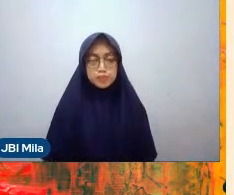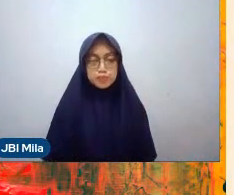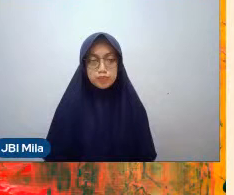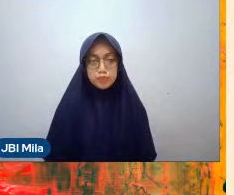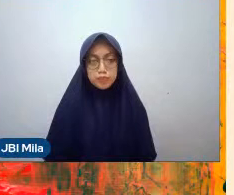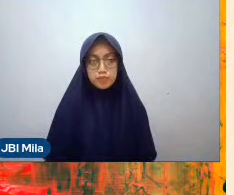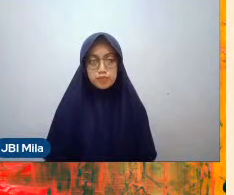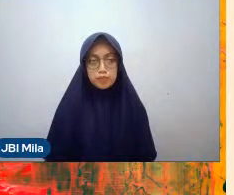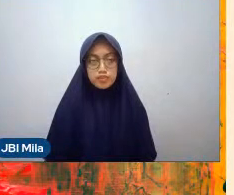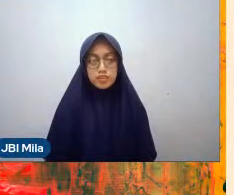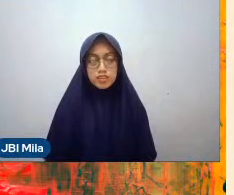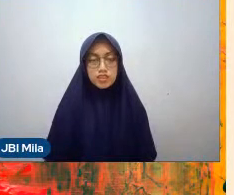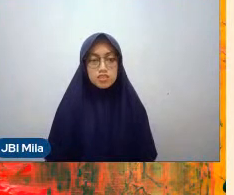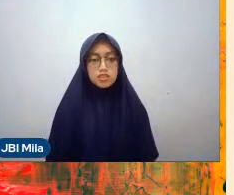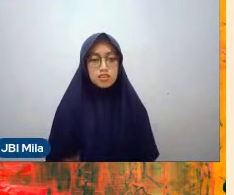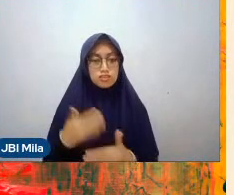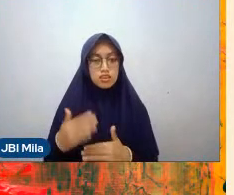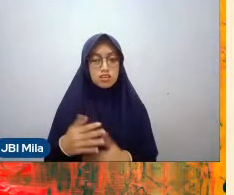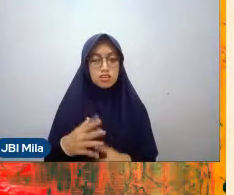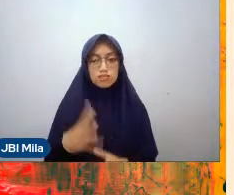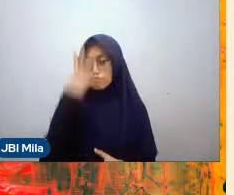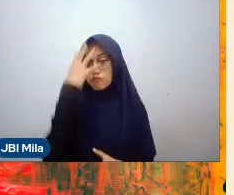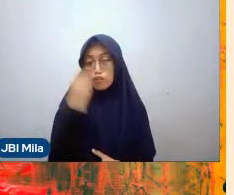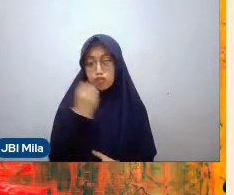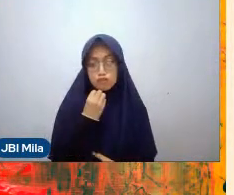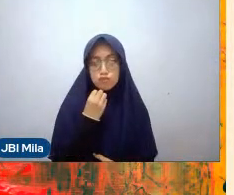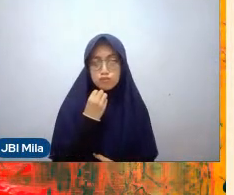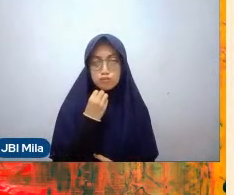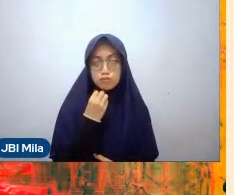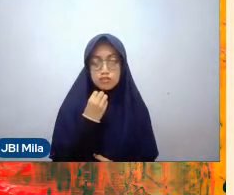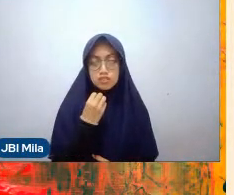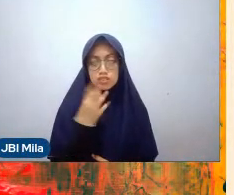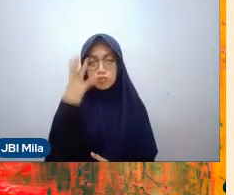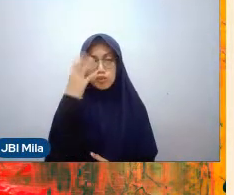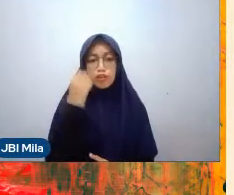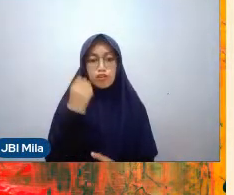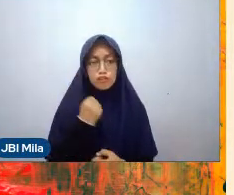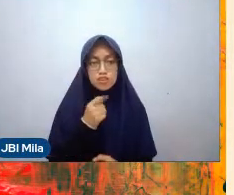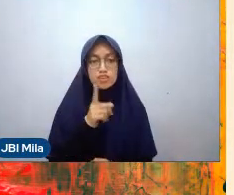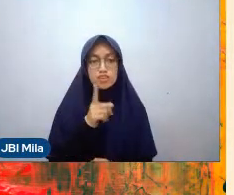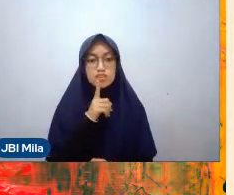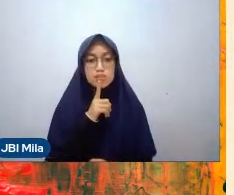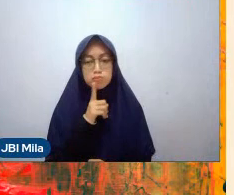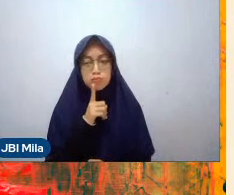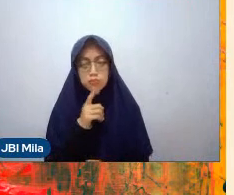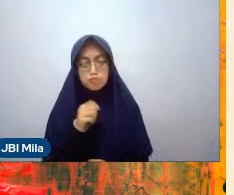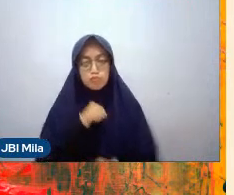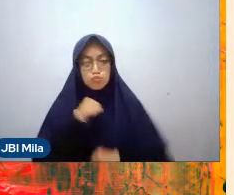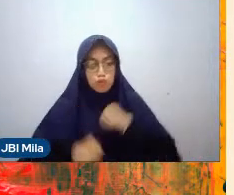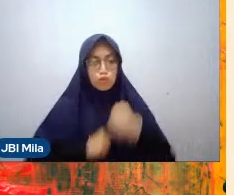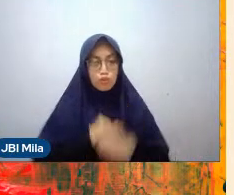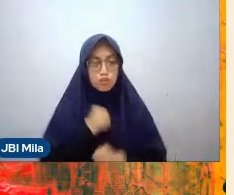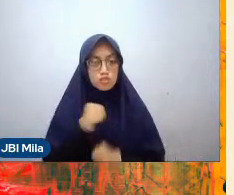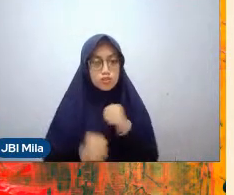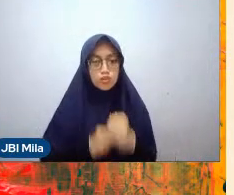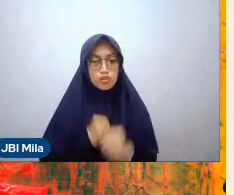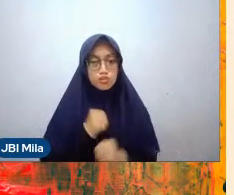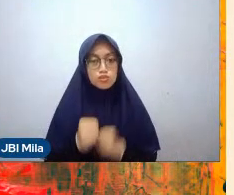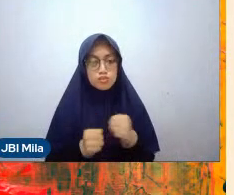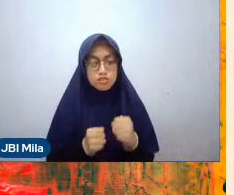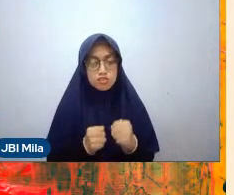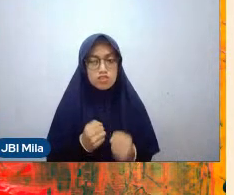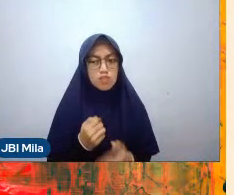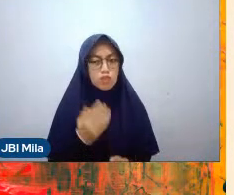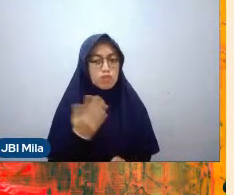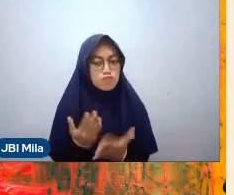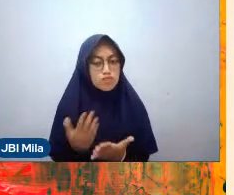Oke. Ada juga perasaan malu, ya, perasaan malu yang tersipu-sipu karena melakukan sesuatu yang mungkin